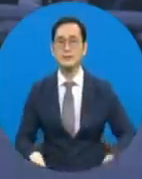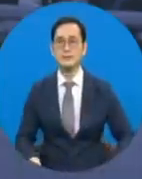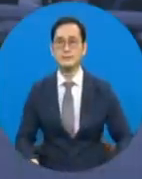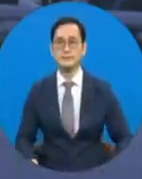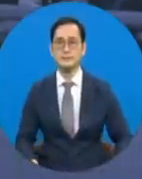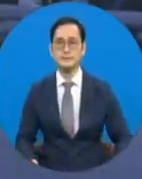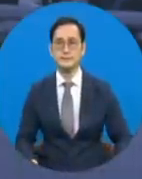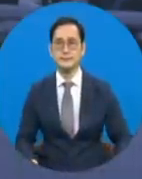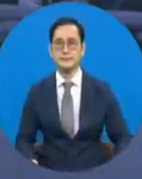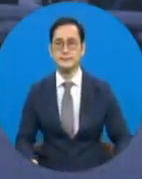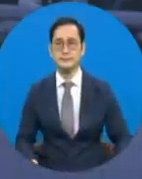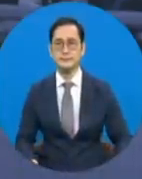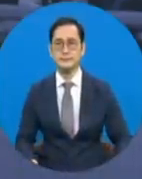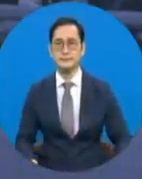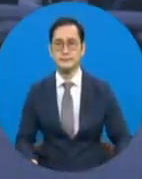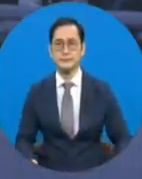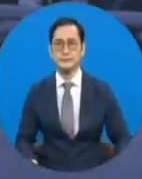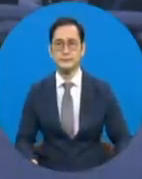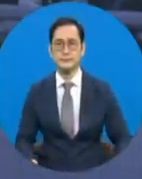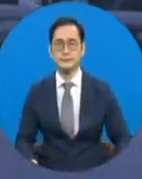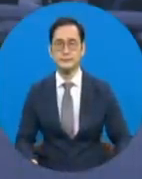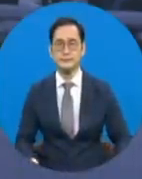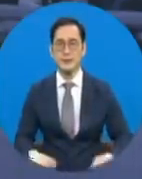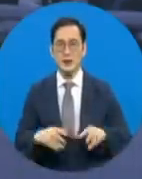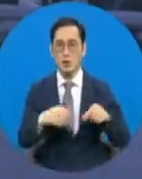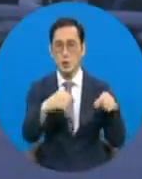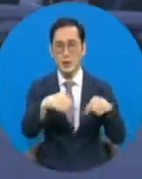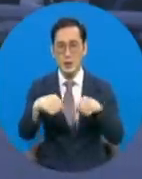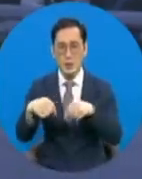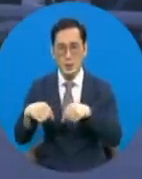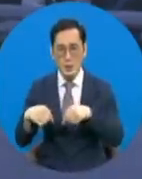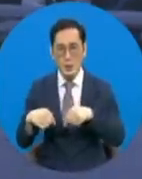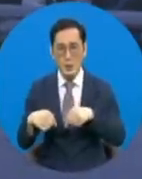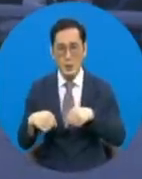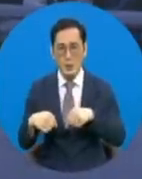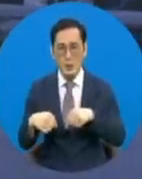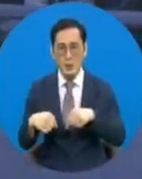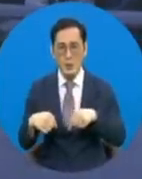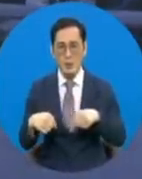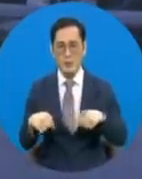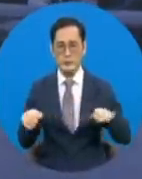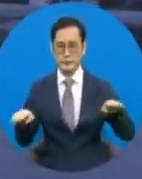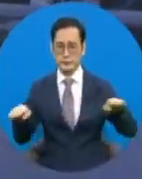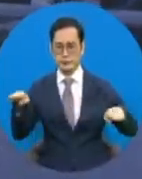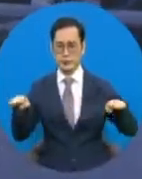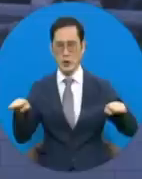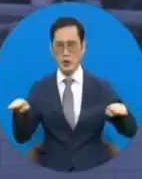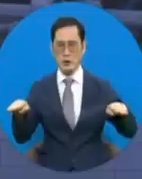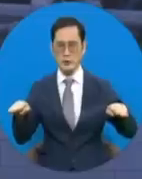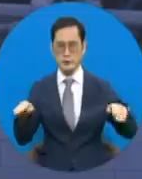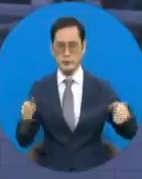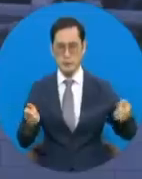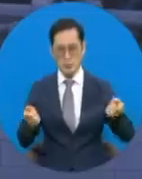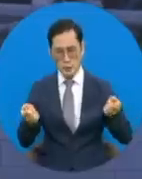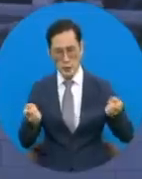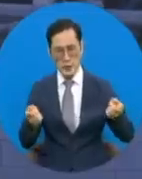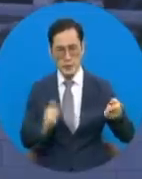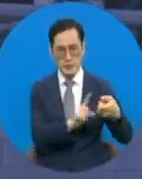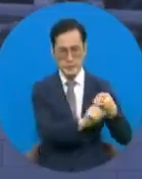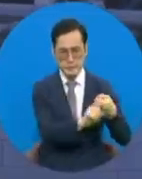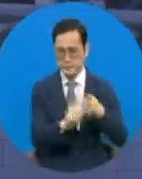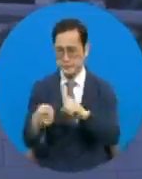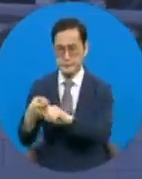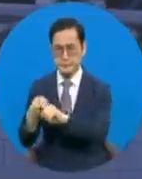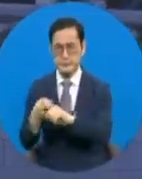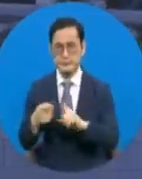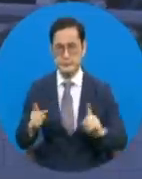뭐 한국 이 한반도를 둘러싼 외교 정책 편승을 할 것이냐 균형적인 어떤 외교 전략을 택할 것이냐